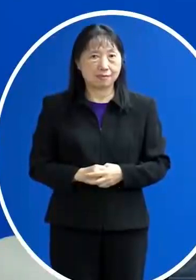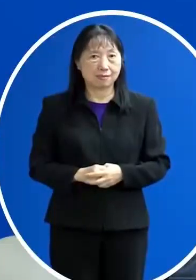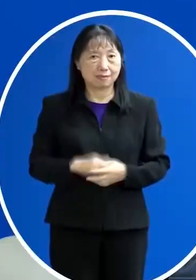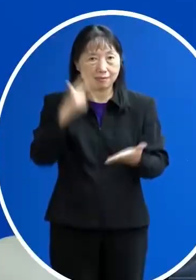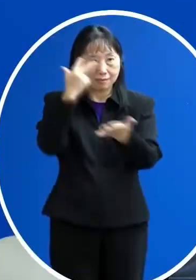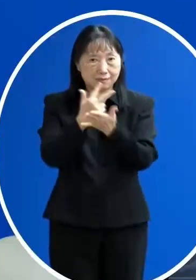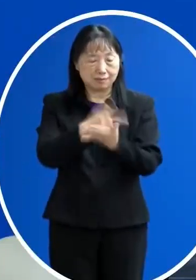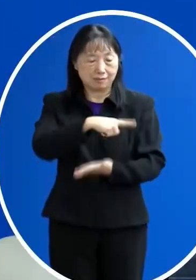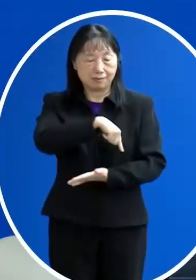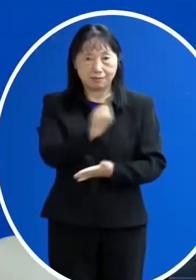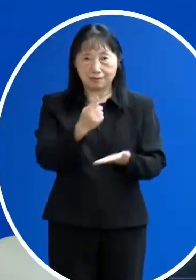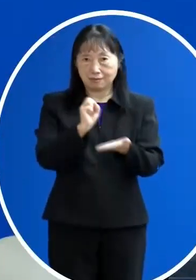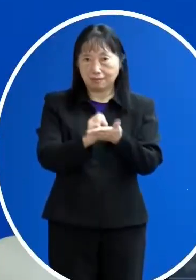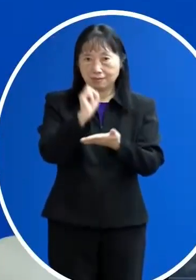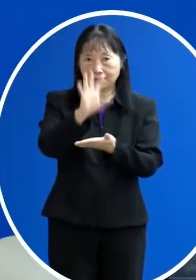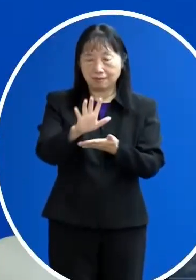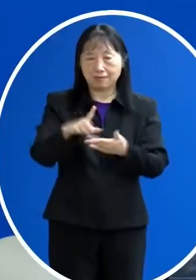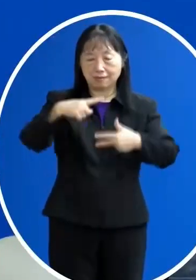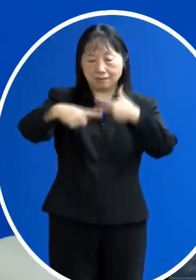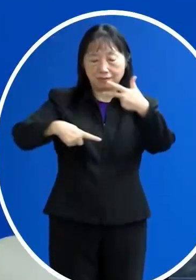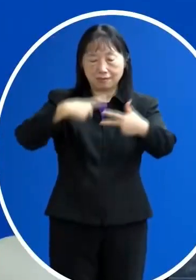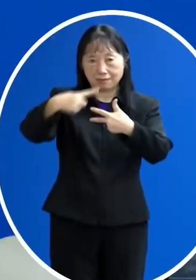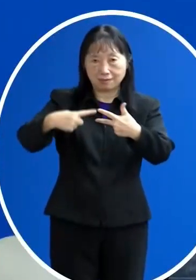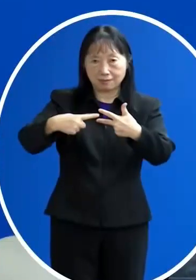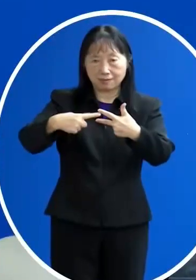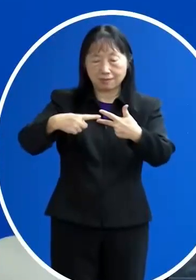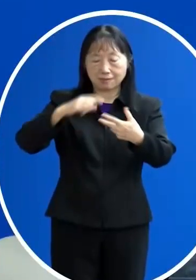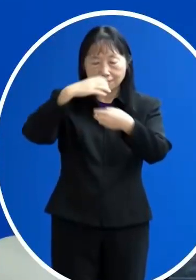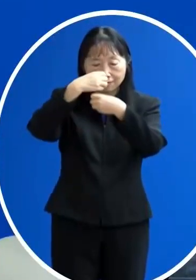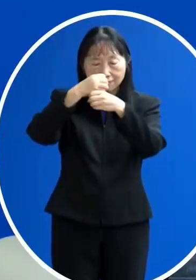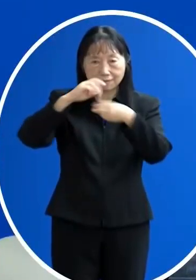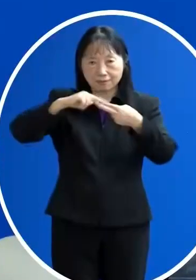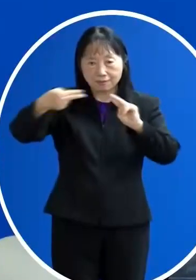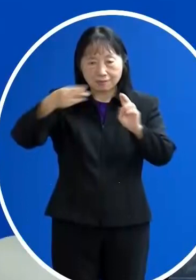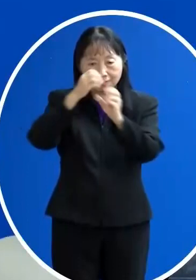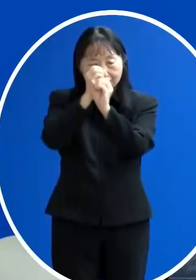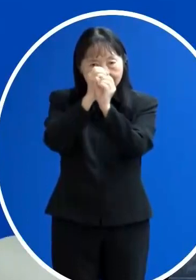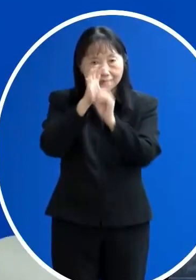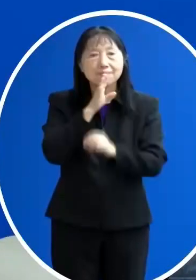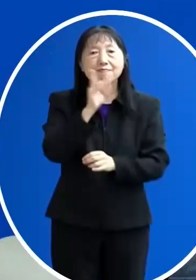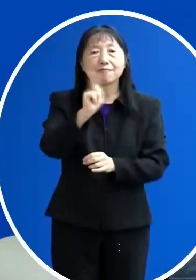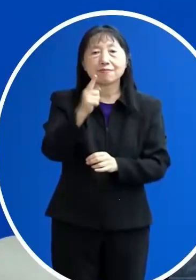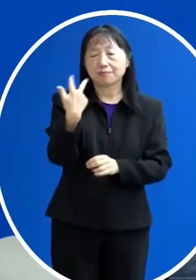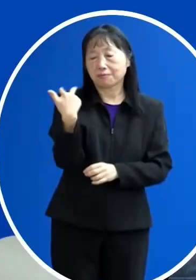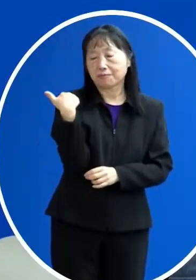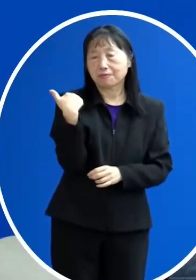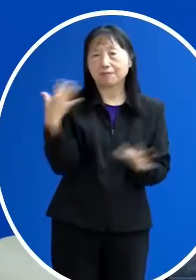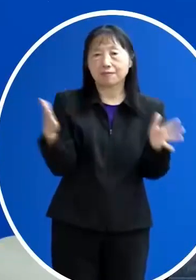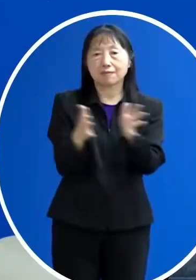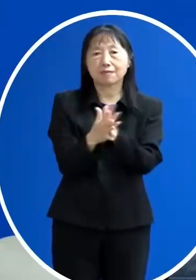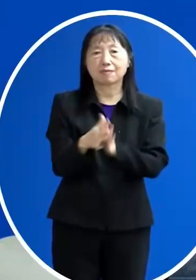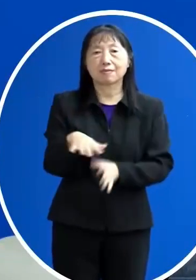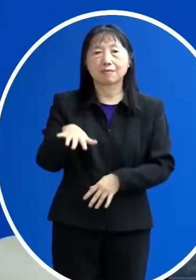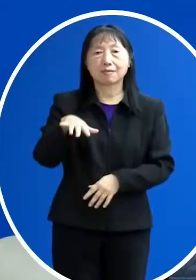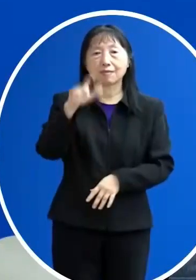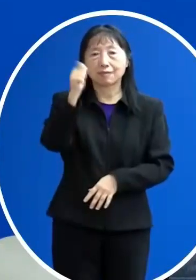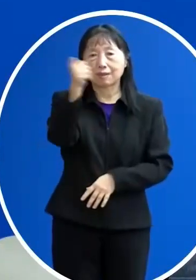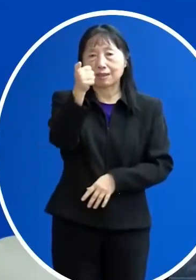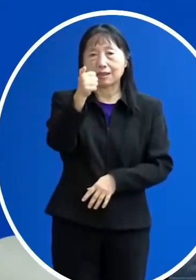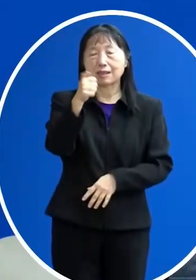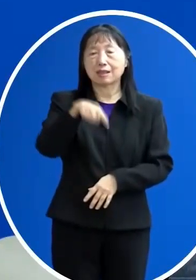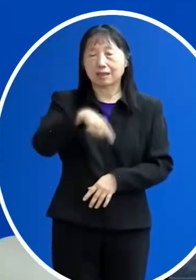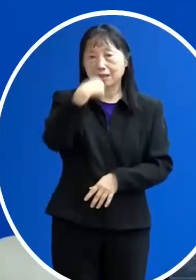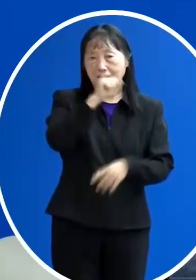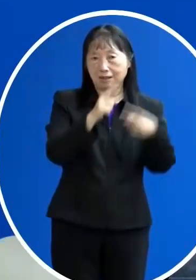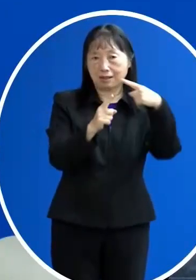另外每一周一会跟大家报告一周来的这个病毒定序的情形哈。我们上一周总共是有完成50例的本